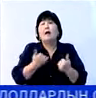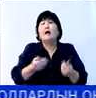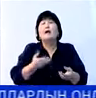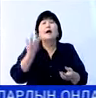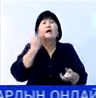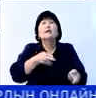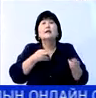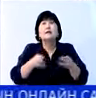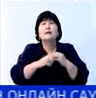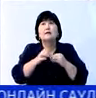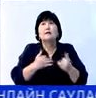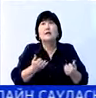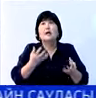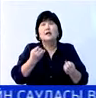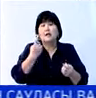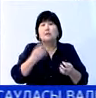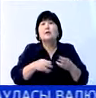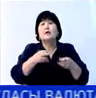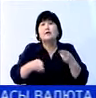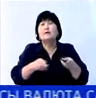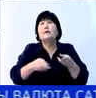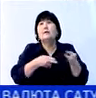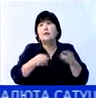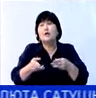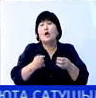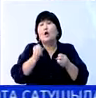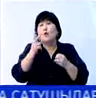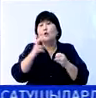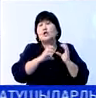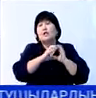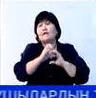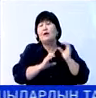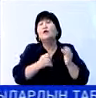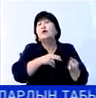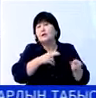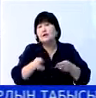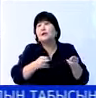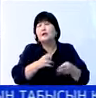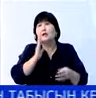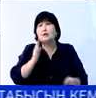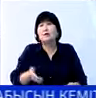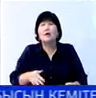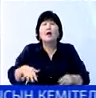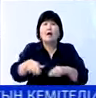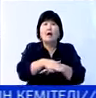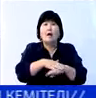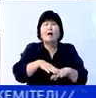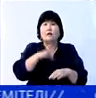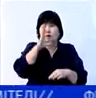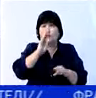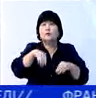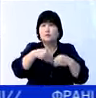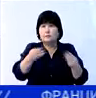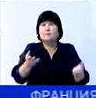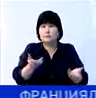енді? Подходта тағы бір вагон келе жатыр. 13 вагон. Келе береді ғой. Халықта былай үлгіресің ғой бәріне бері.